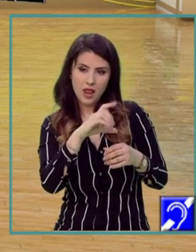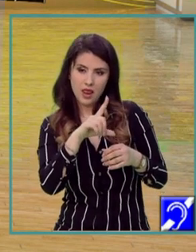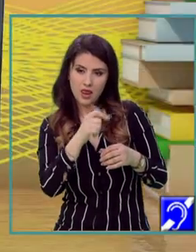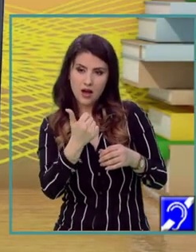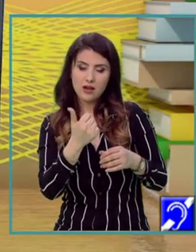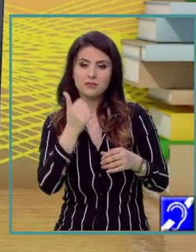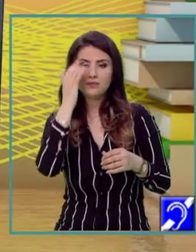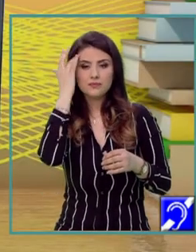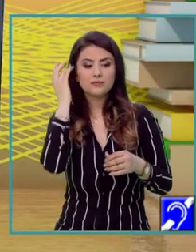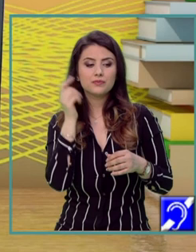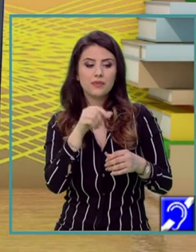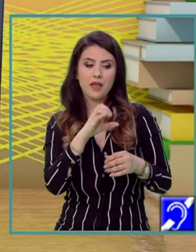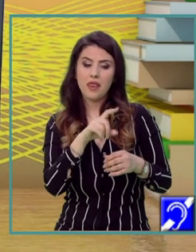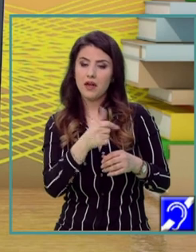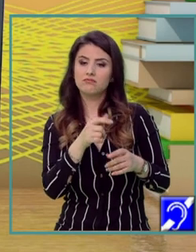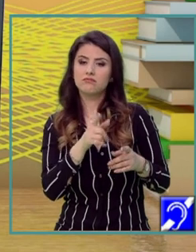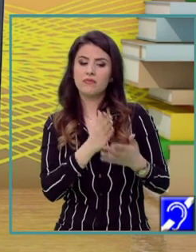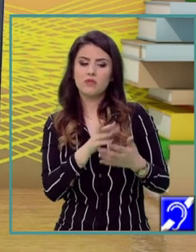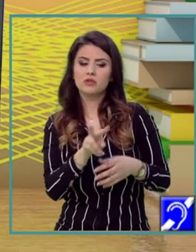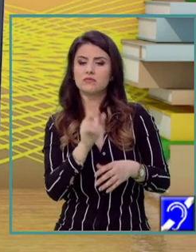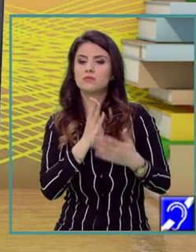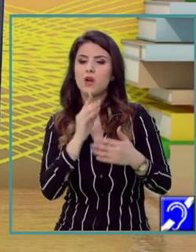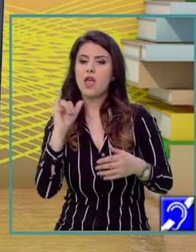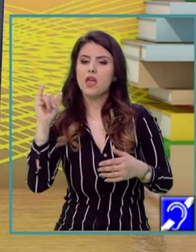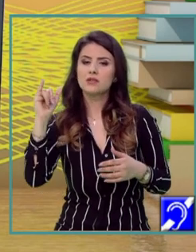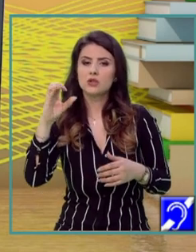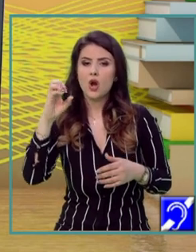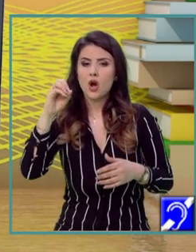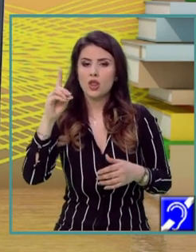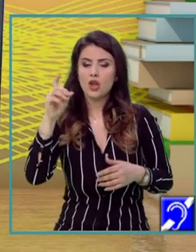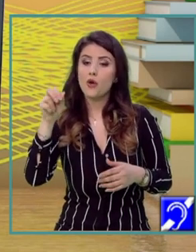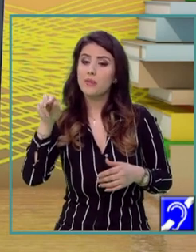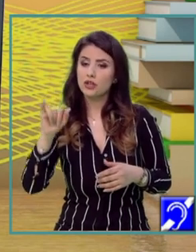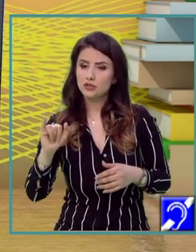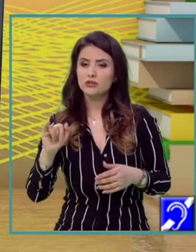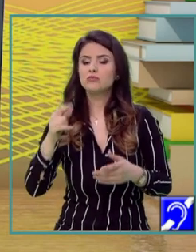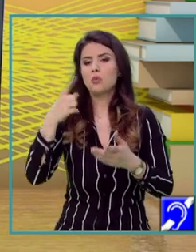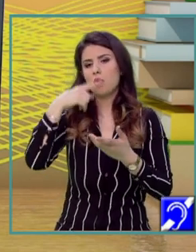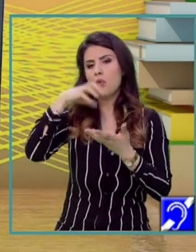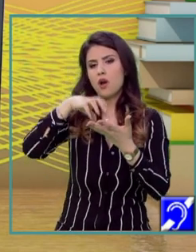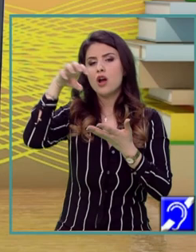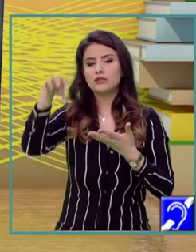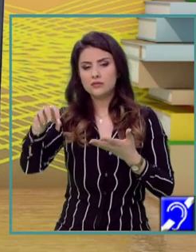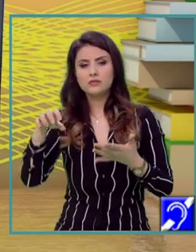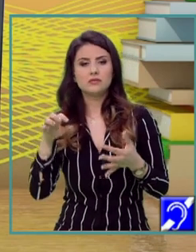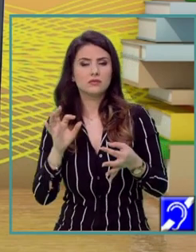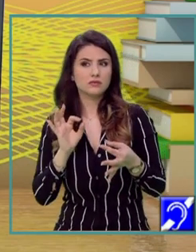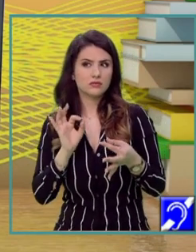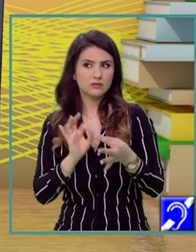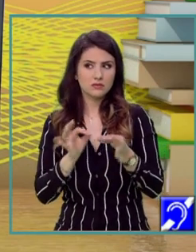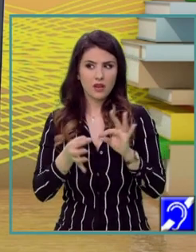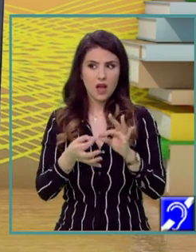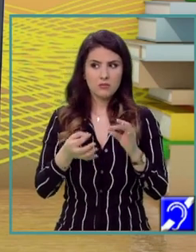realitate excursie de la Odobești reprezintă unul dintre episoadele ce identice Aza spiritul interogativ